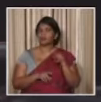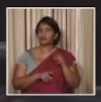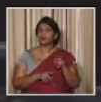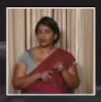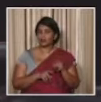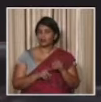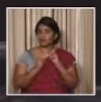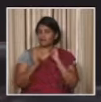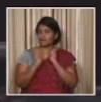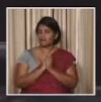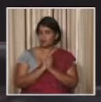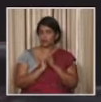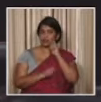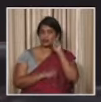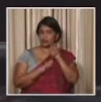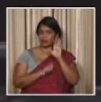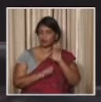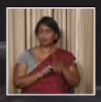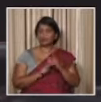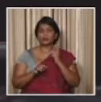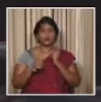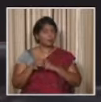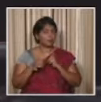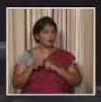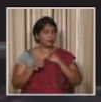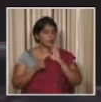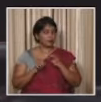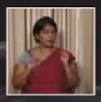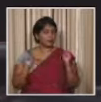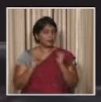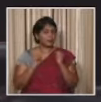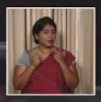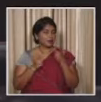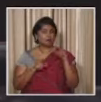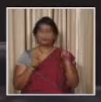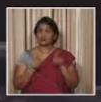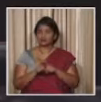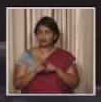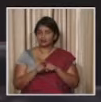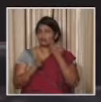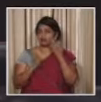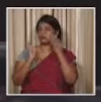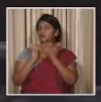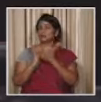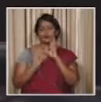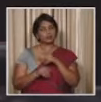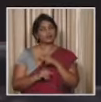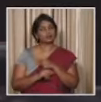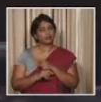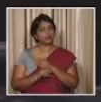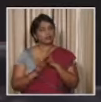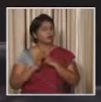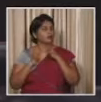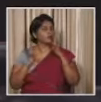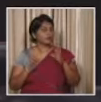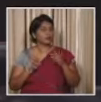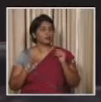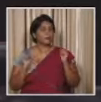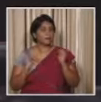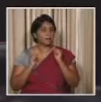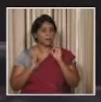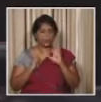තියෙන වෙනස පුරවැසියා තුල මේවා ප්‍රශ්න කිරීමට බිය නැතුව ඉදිරිපත් වීම පිළිබඳ විශාල